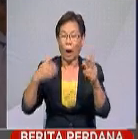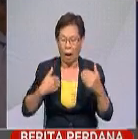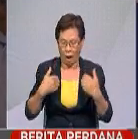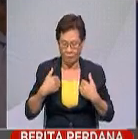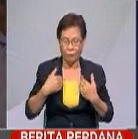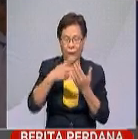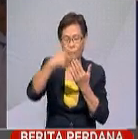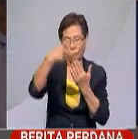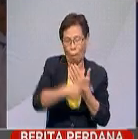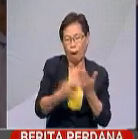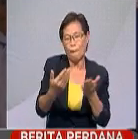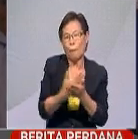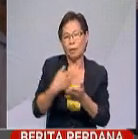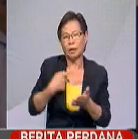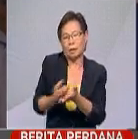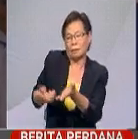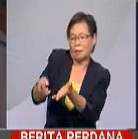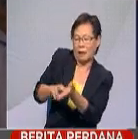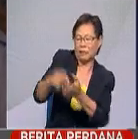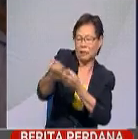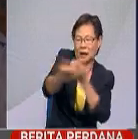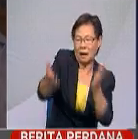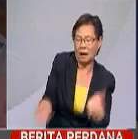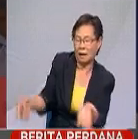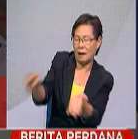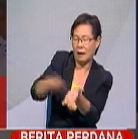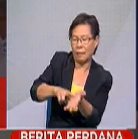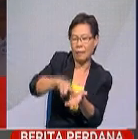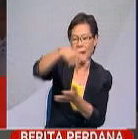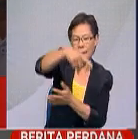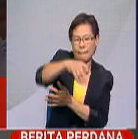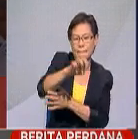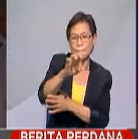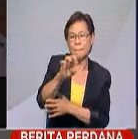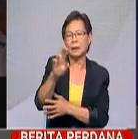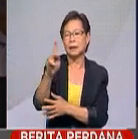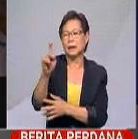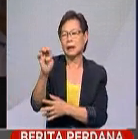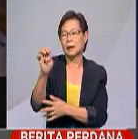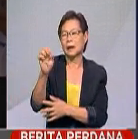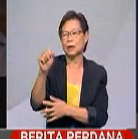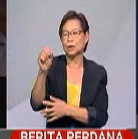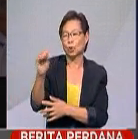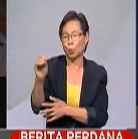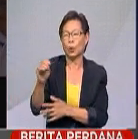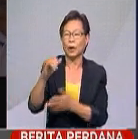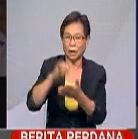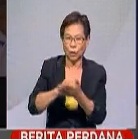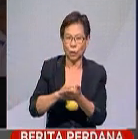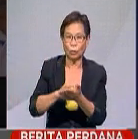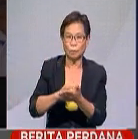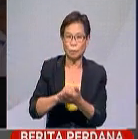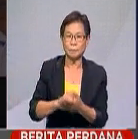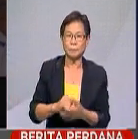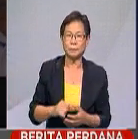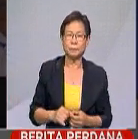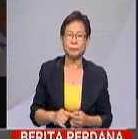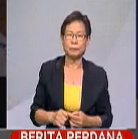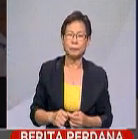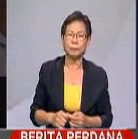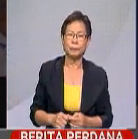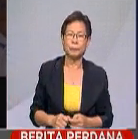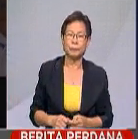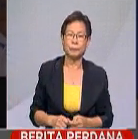akan daftarkan nelayan dalam perkeso ya. Dan ini benda ini akan menjana,